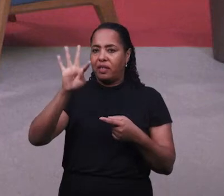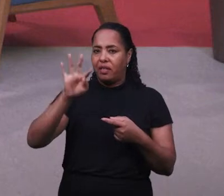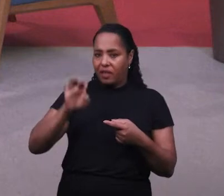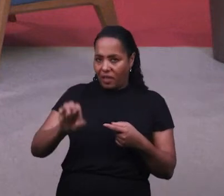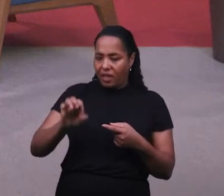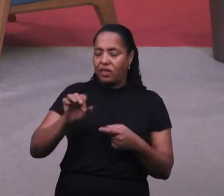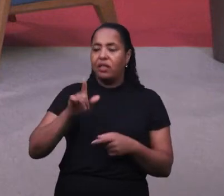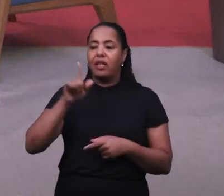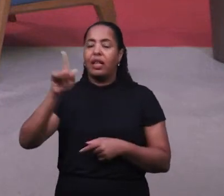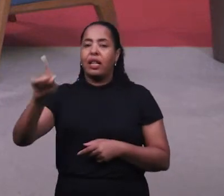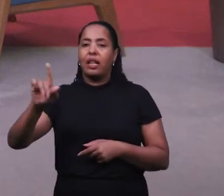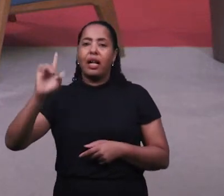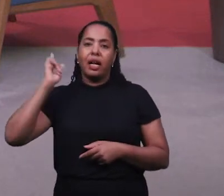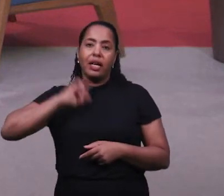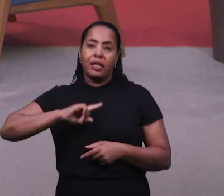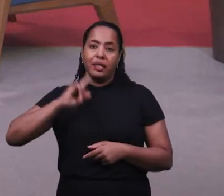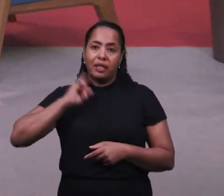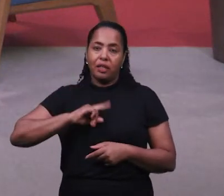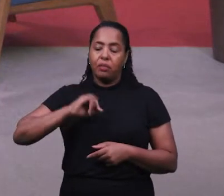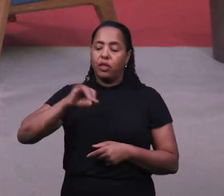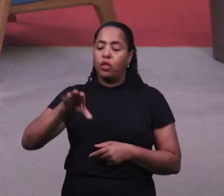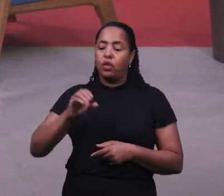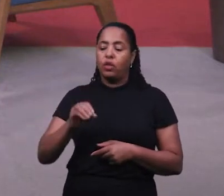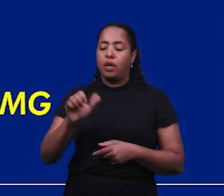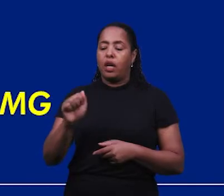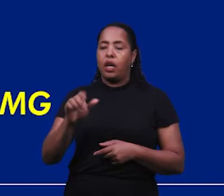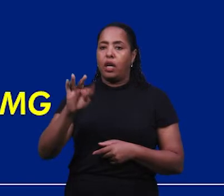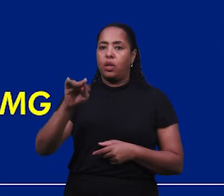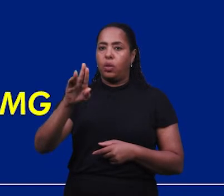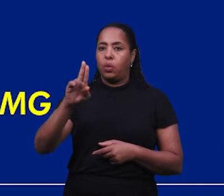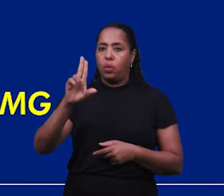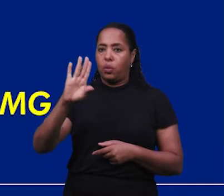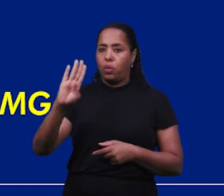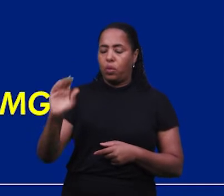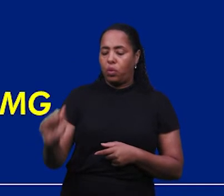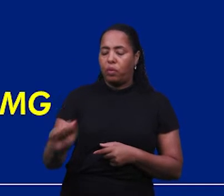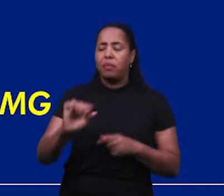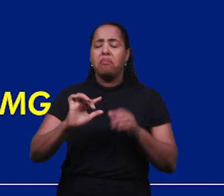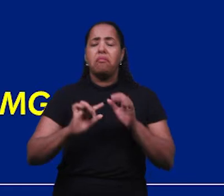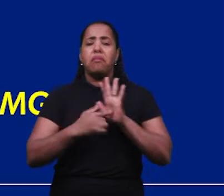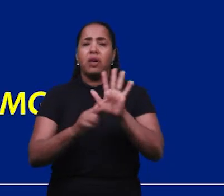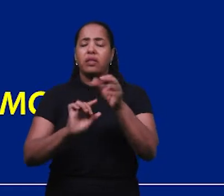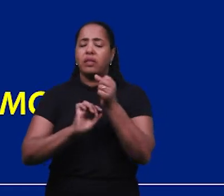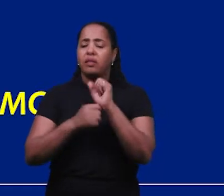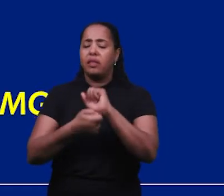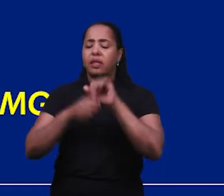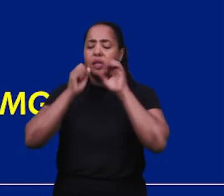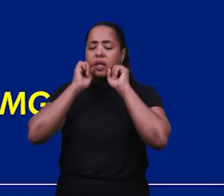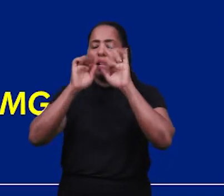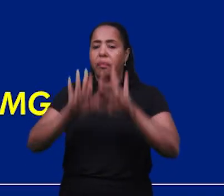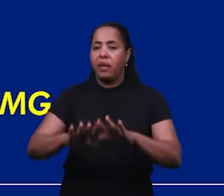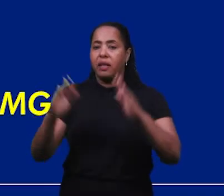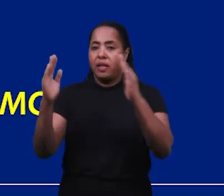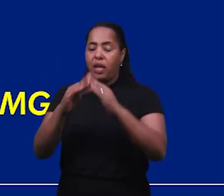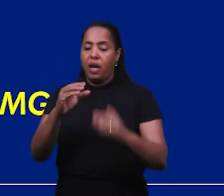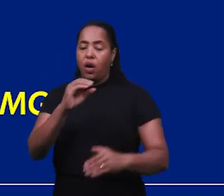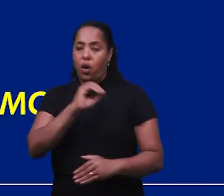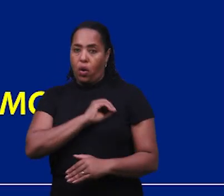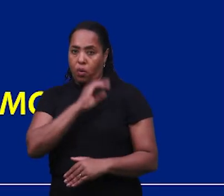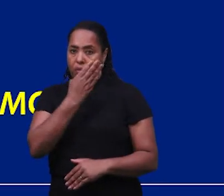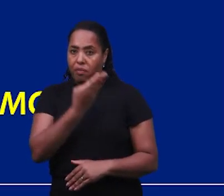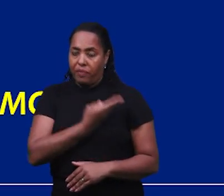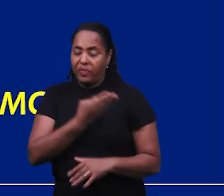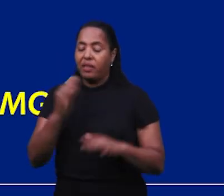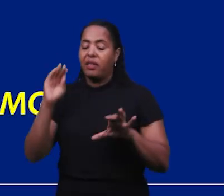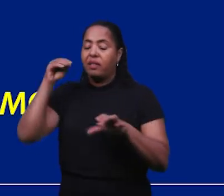Minas Gerais, de la ville de Joatuba. Il dit: le secret de bénédiction pour la maison d'Obed-Édom était ce qui se trouvait à